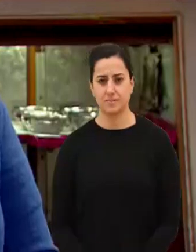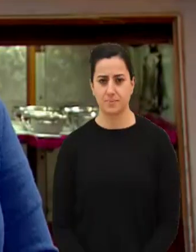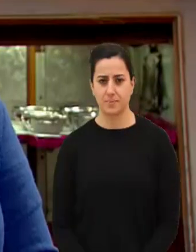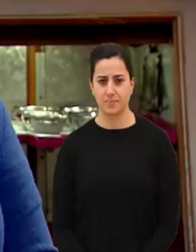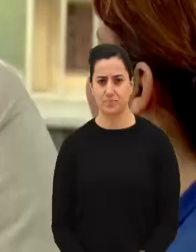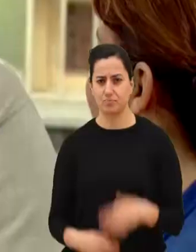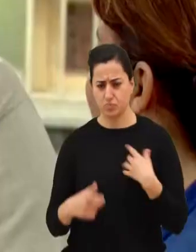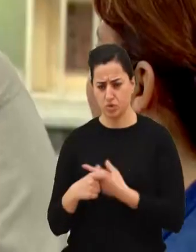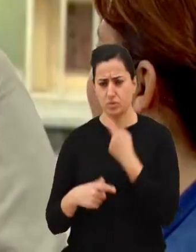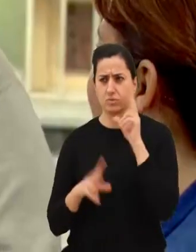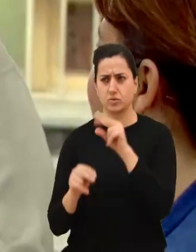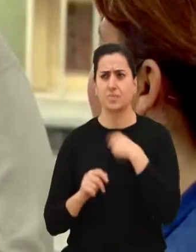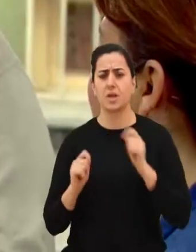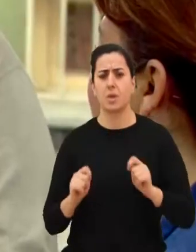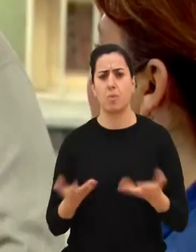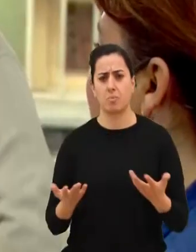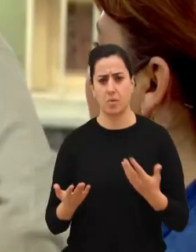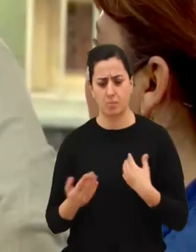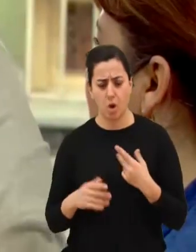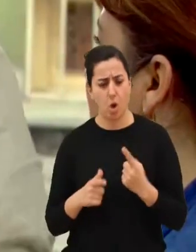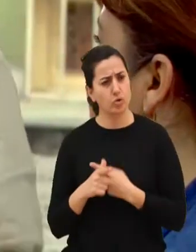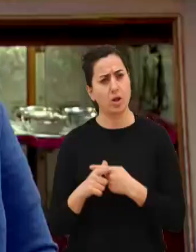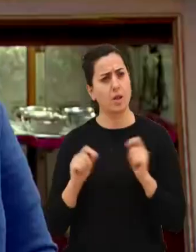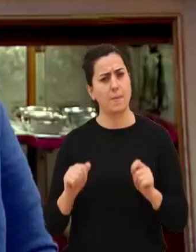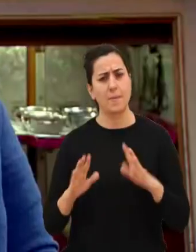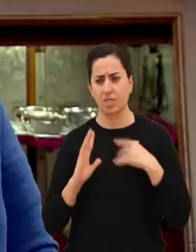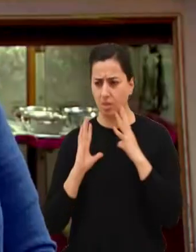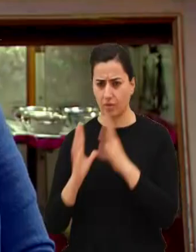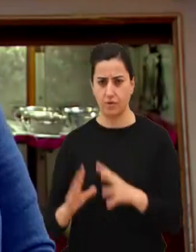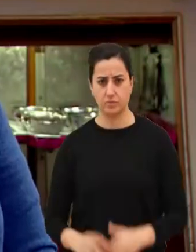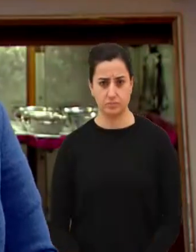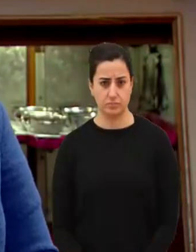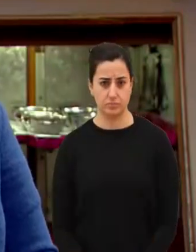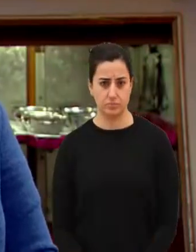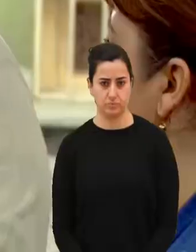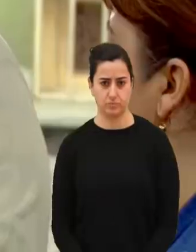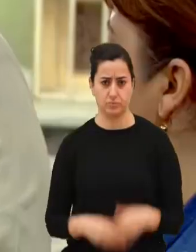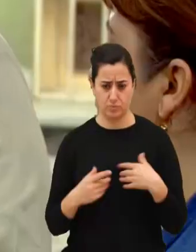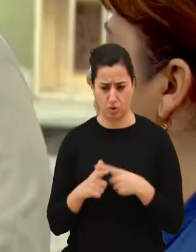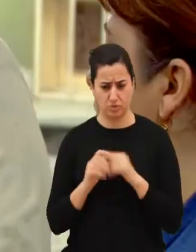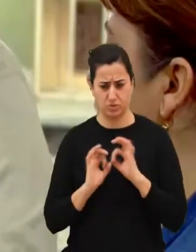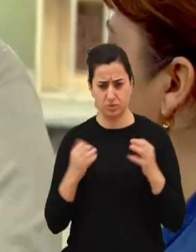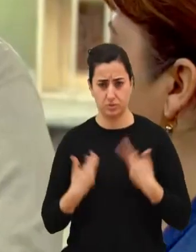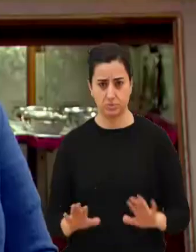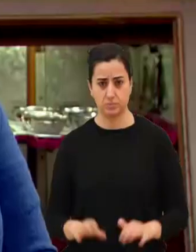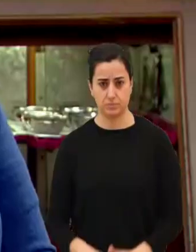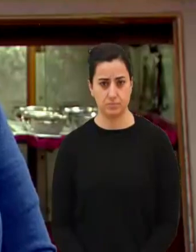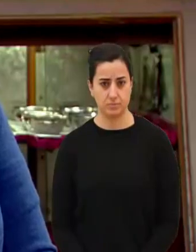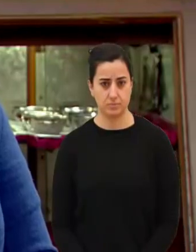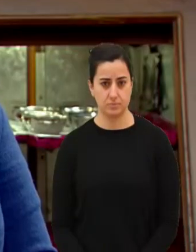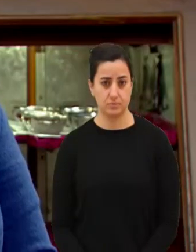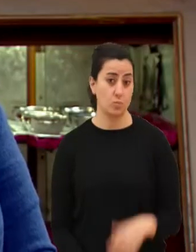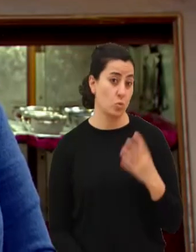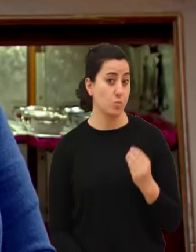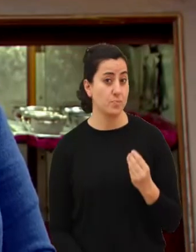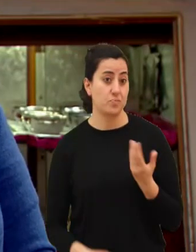Ben otelde falan kalamam ya. Şu hayatta, hayatta otelde kalmam. Nefret ederim otelden. En nefret ettiğim şey oteldir ya benim.